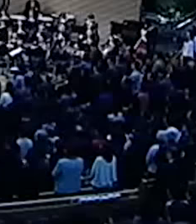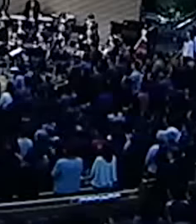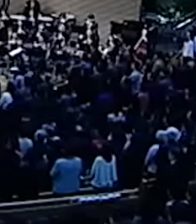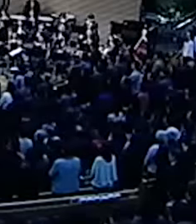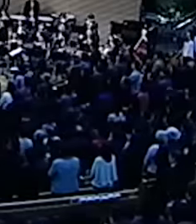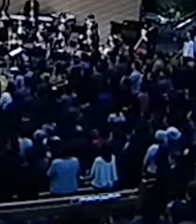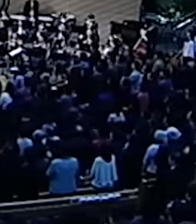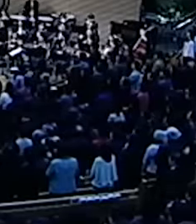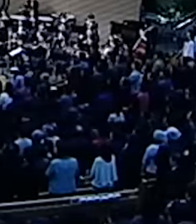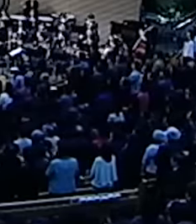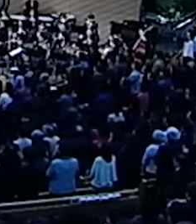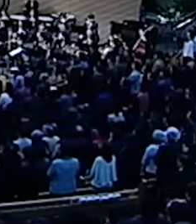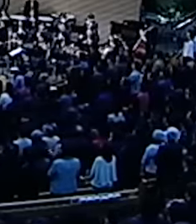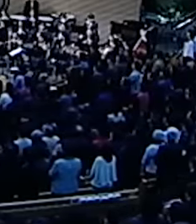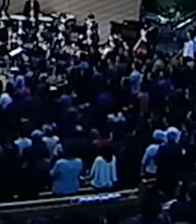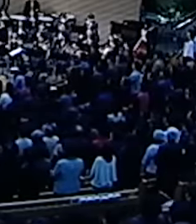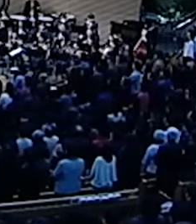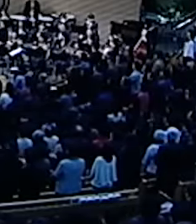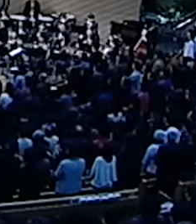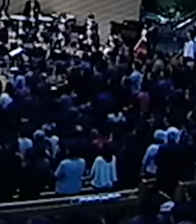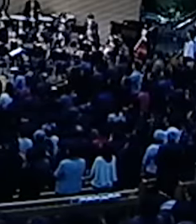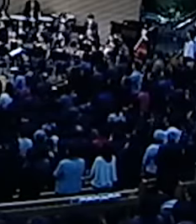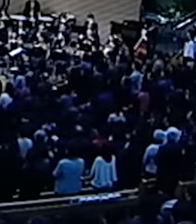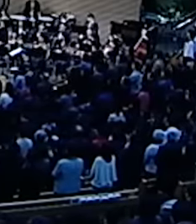날마다 우리